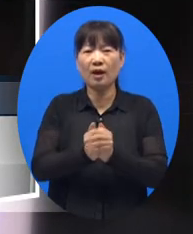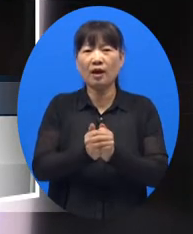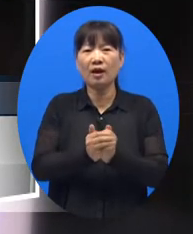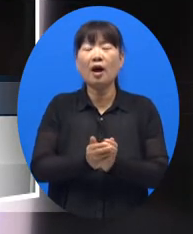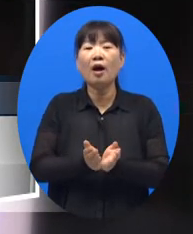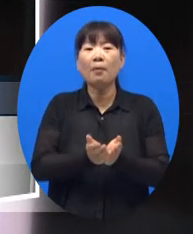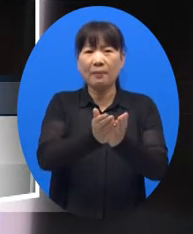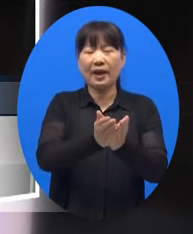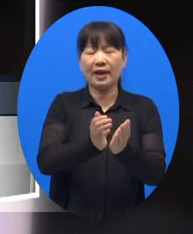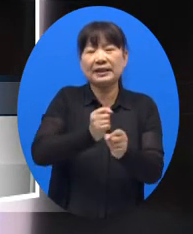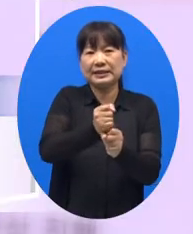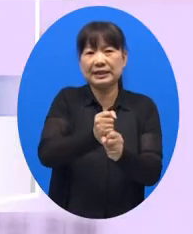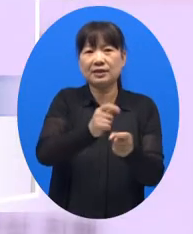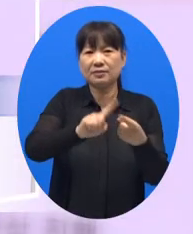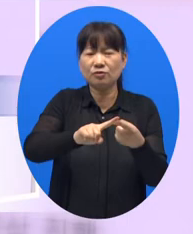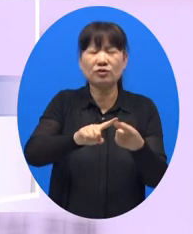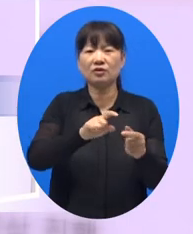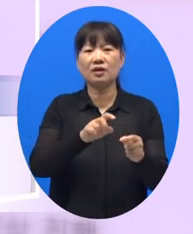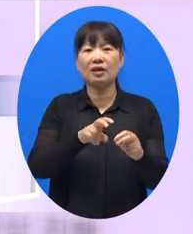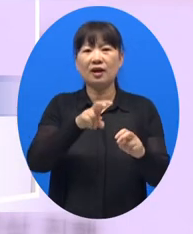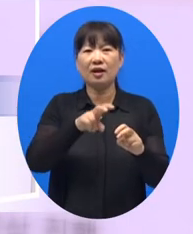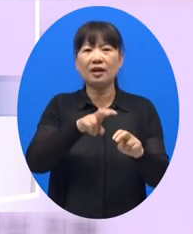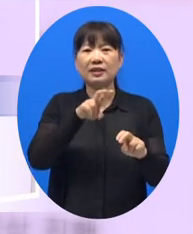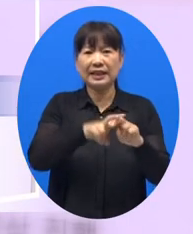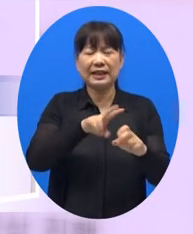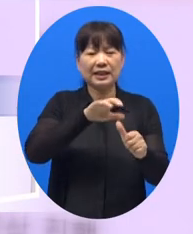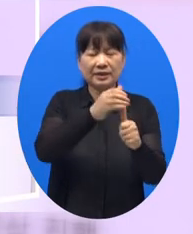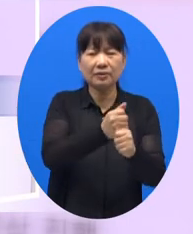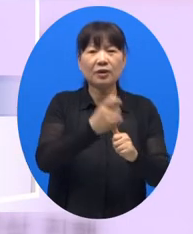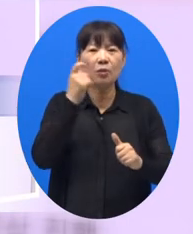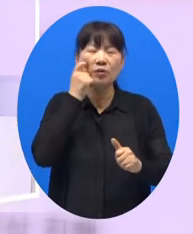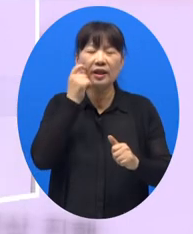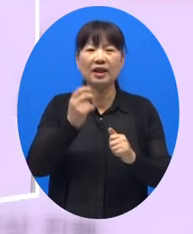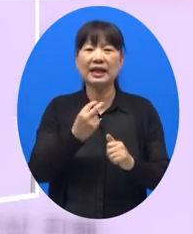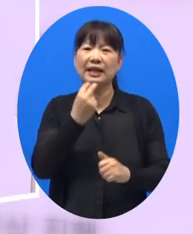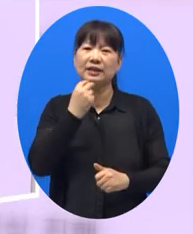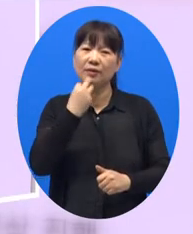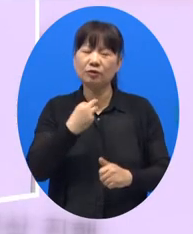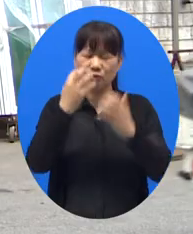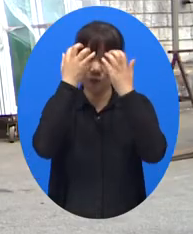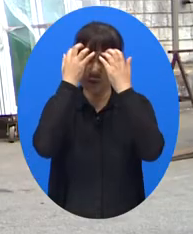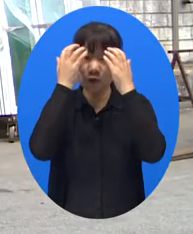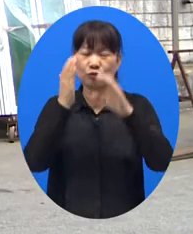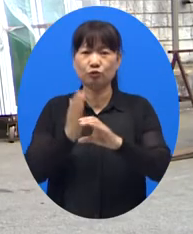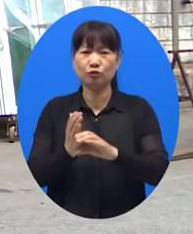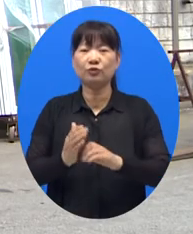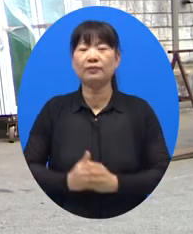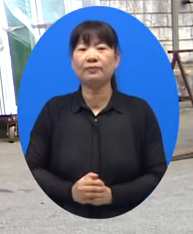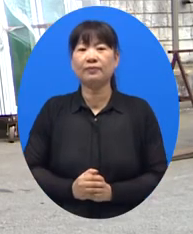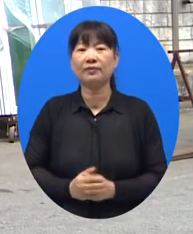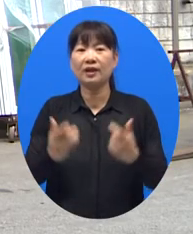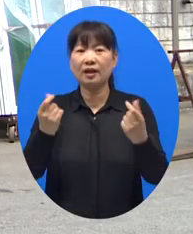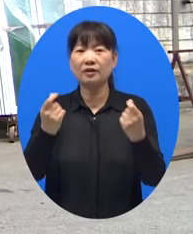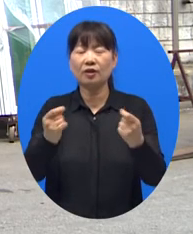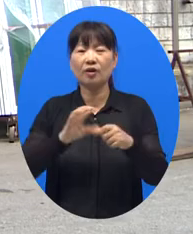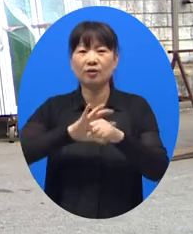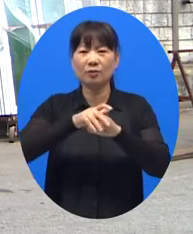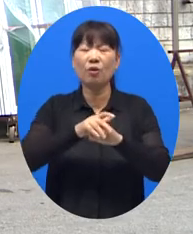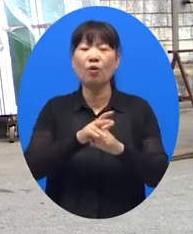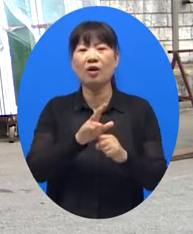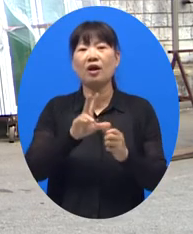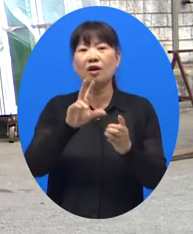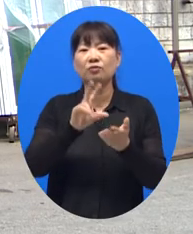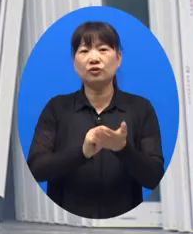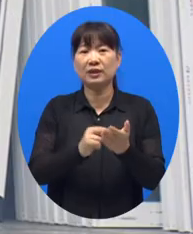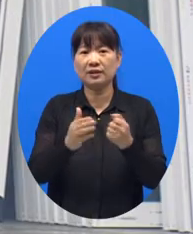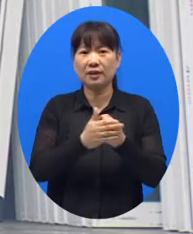그러니까 선복은 선복대로 잡기 힘들고 그러니까 이중고 삼중고가 되는 거예요. 지금 현재 상황에서는. 이처럼 글로벌 악재로 우리